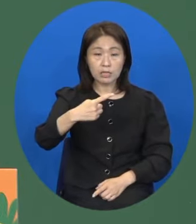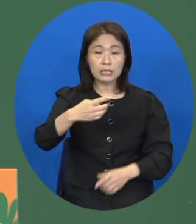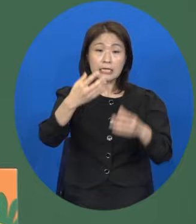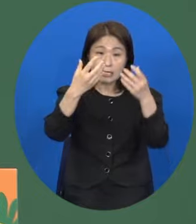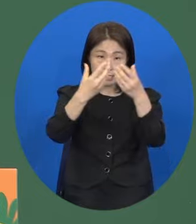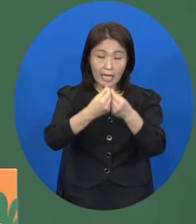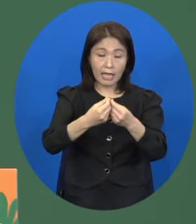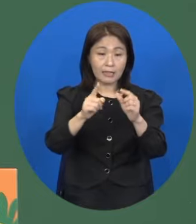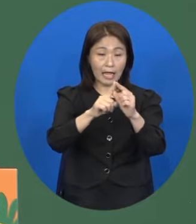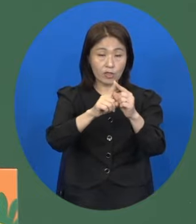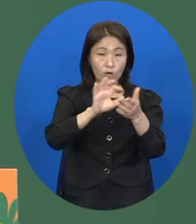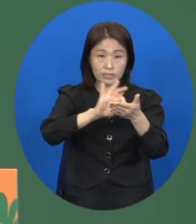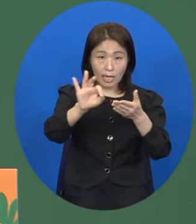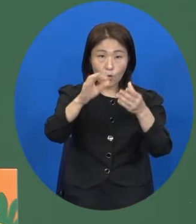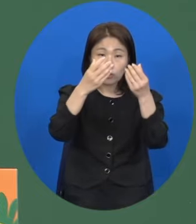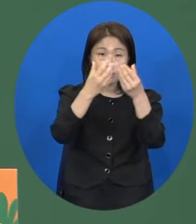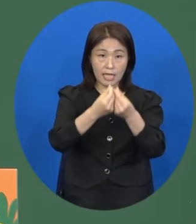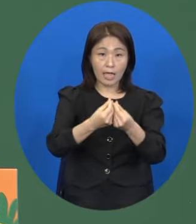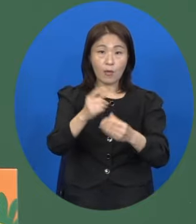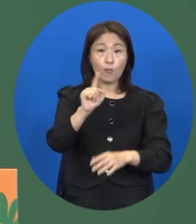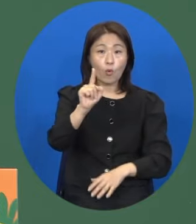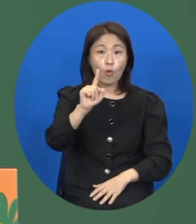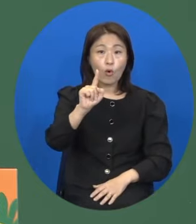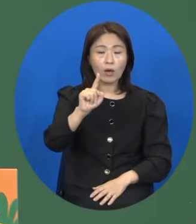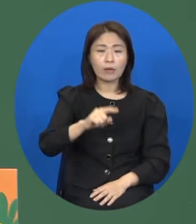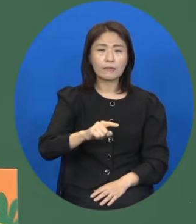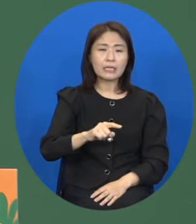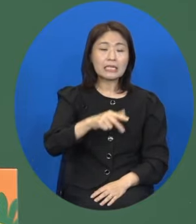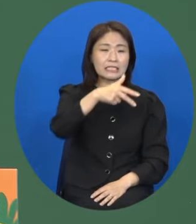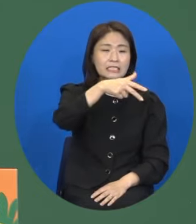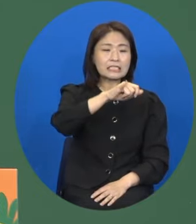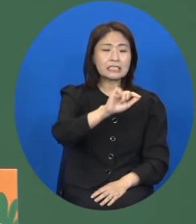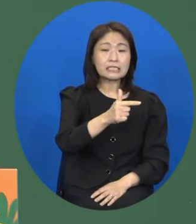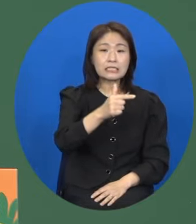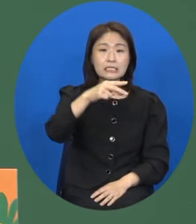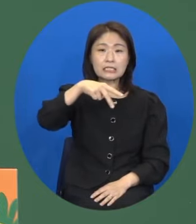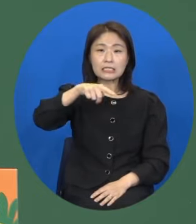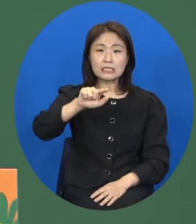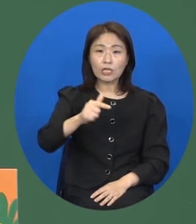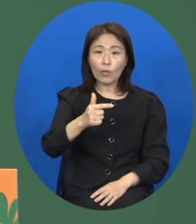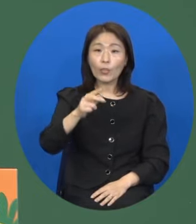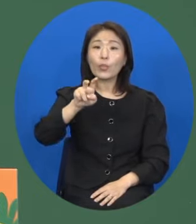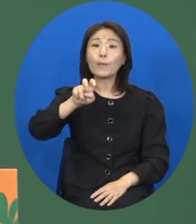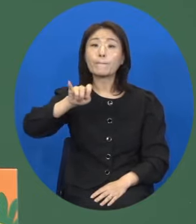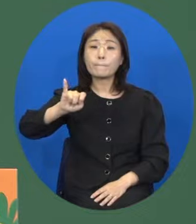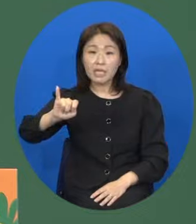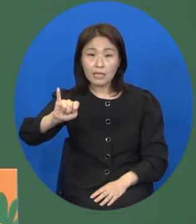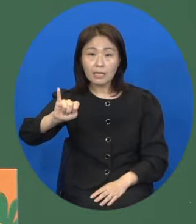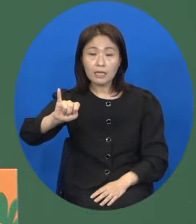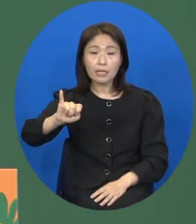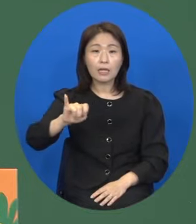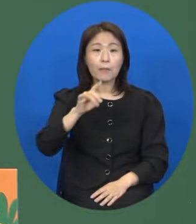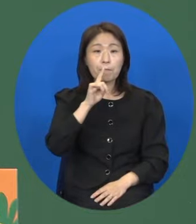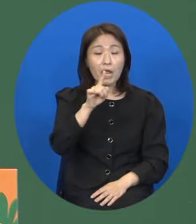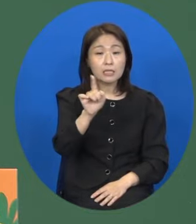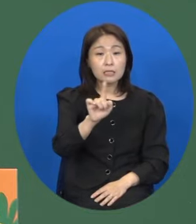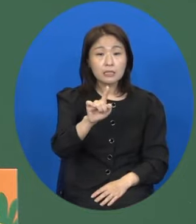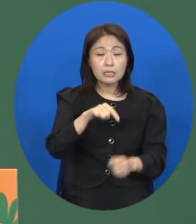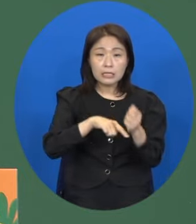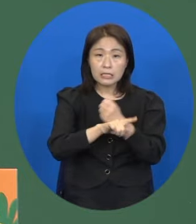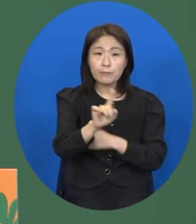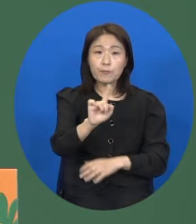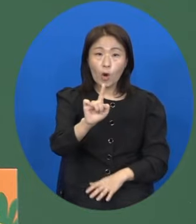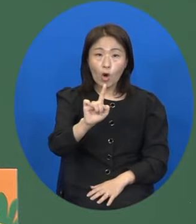사용되었는지를 밝혀보면 진, 선, 미의 내용을 담고 있습니다. 달리 말해 하나님께서 만드신